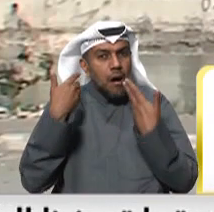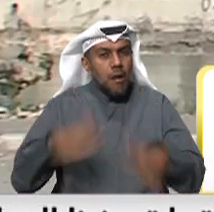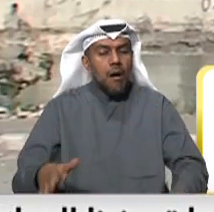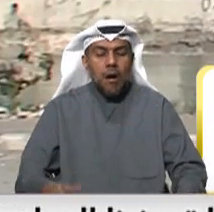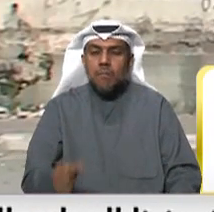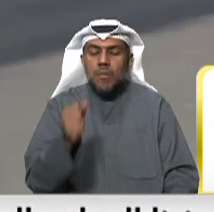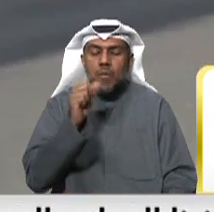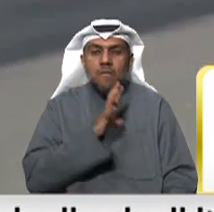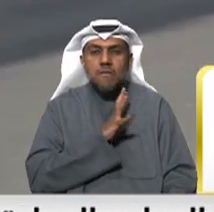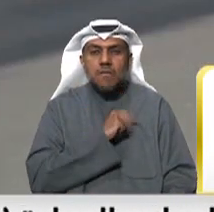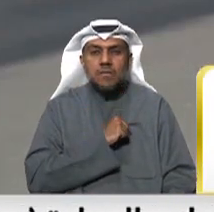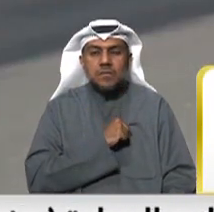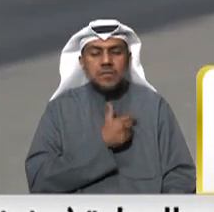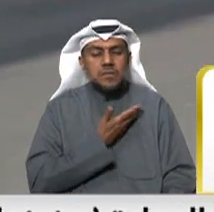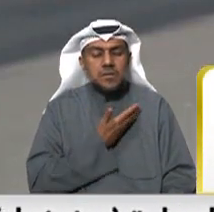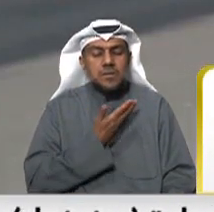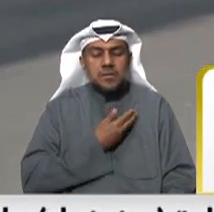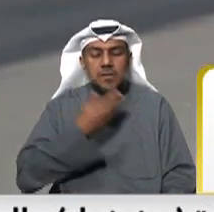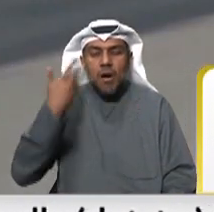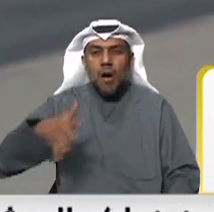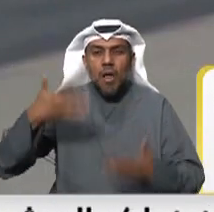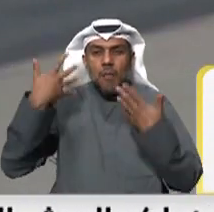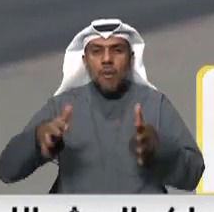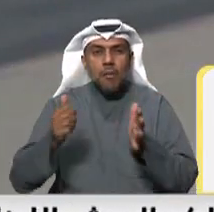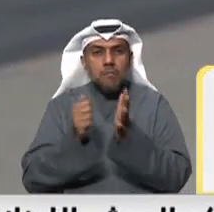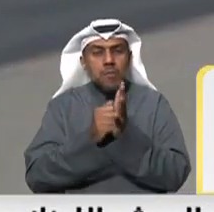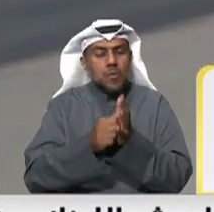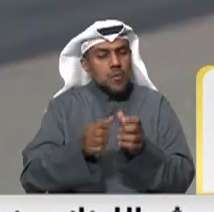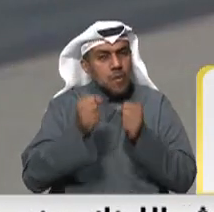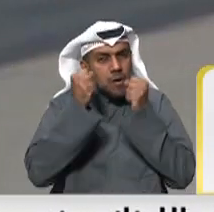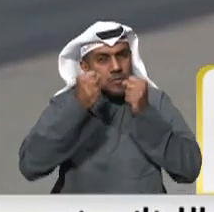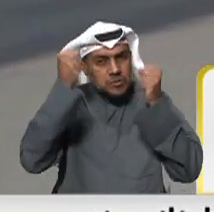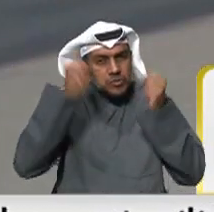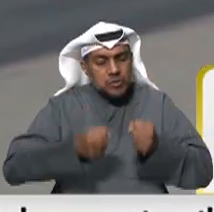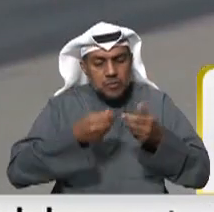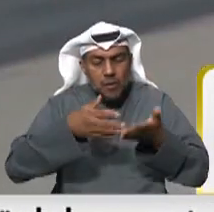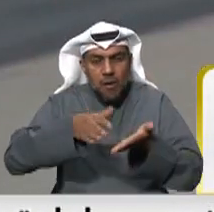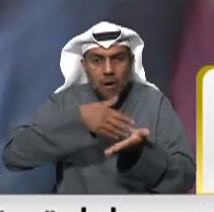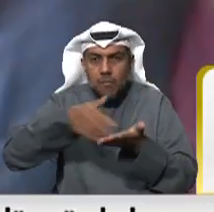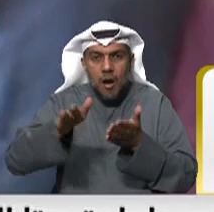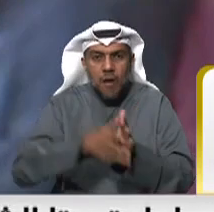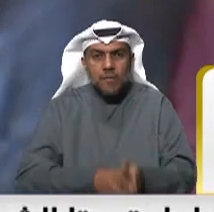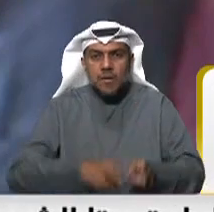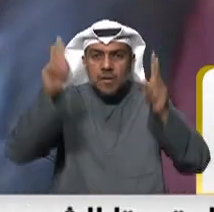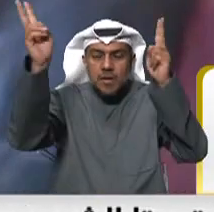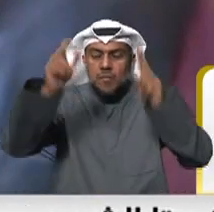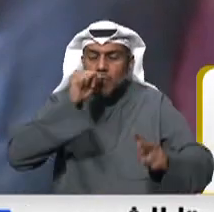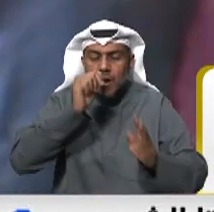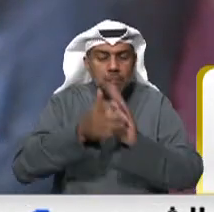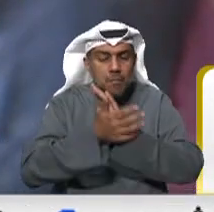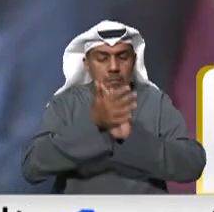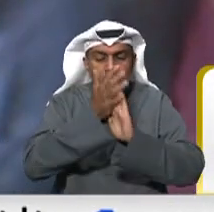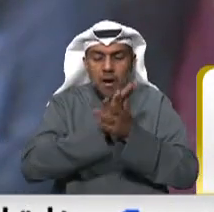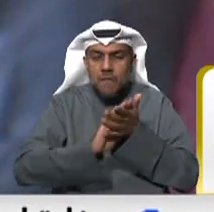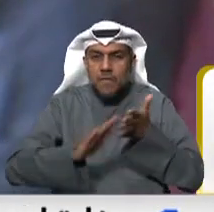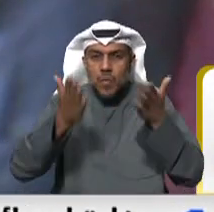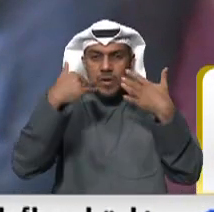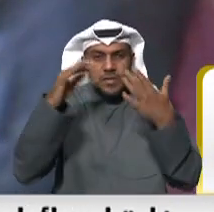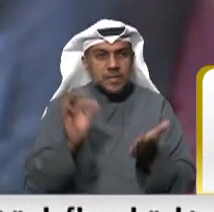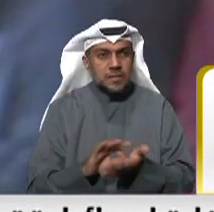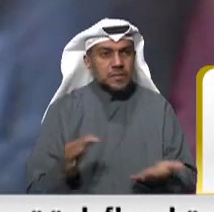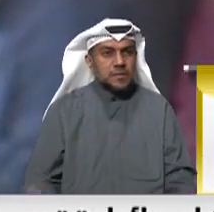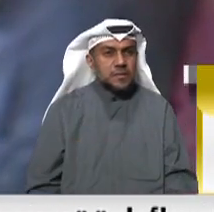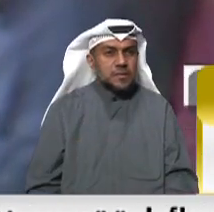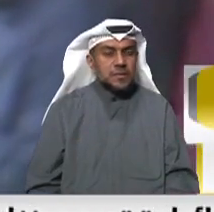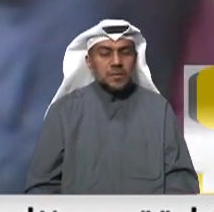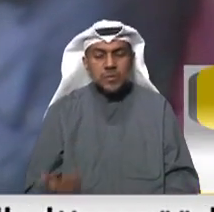للتقارير الدولية، نتيجة للدمار الهائل في البنية التحتية. المدن الصناعية أبيدت بالكامل بمصانعها